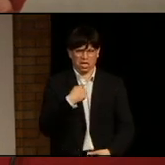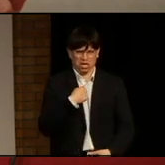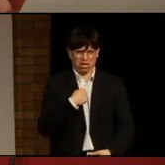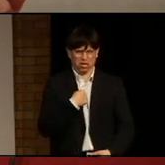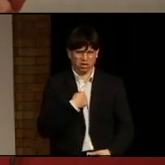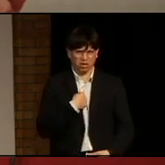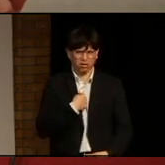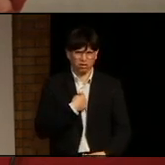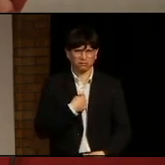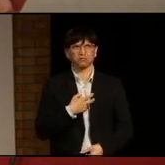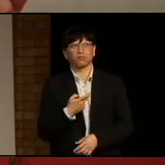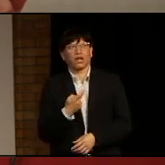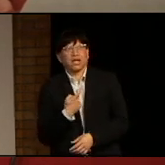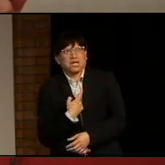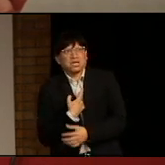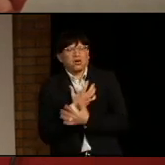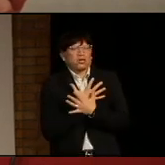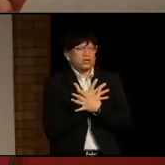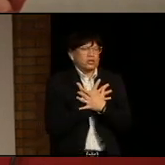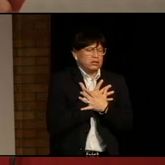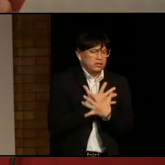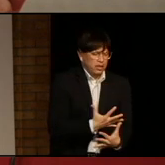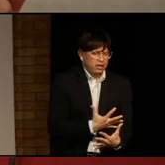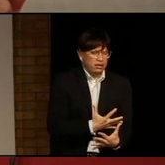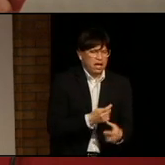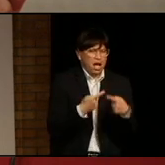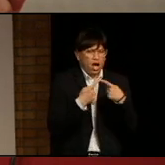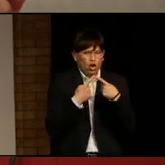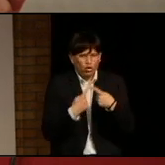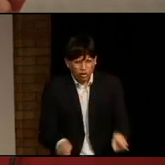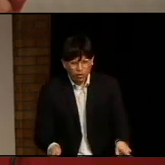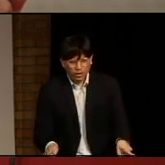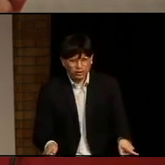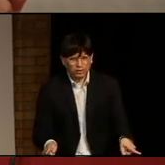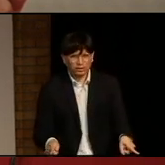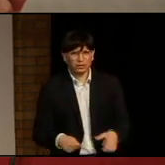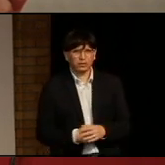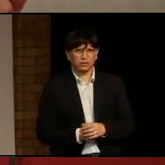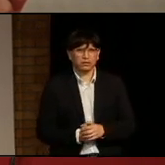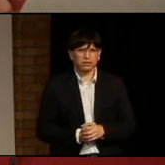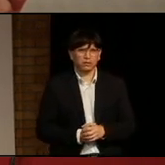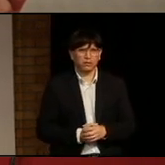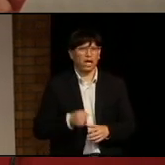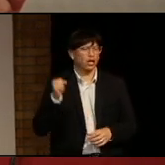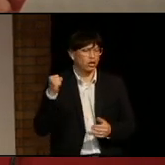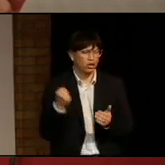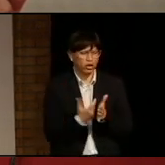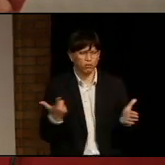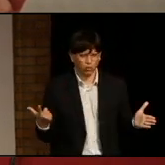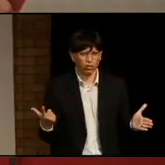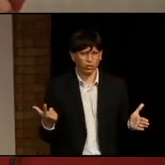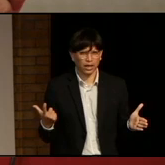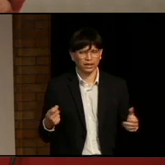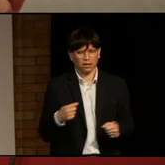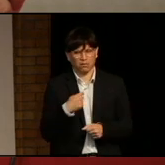evangelizzato Cioè che io senta le persone con diversa abilità fondamentali perché io